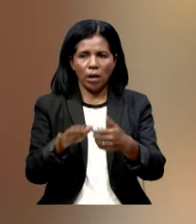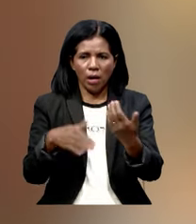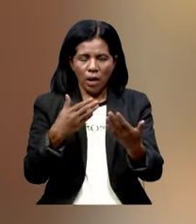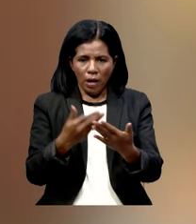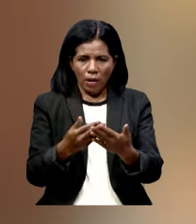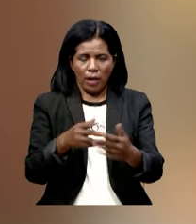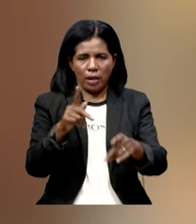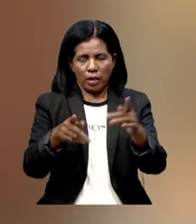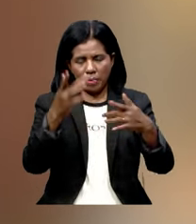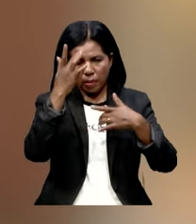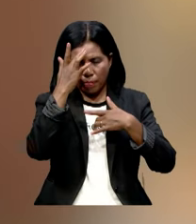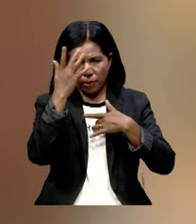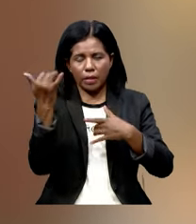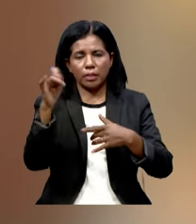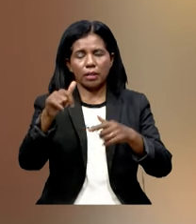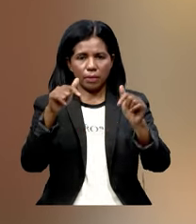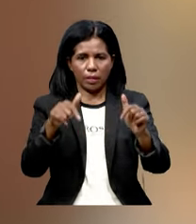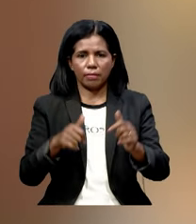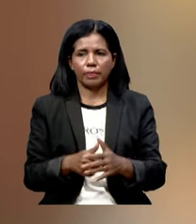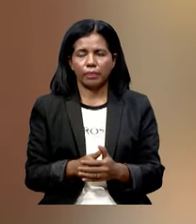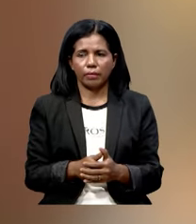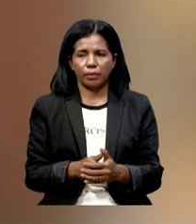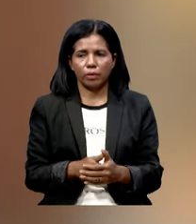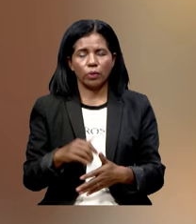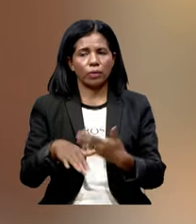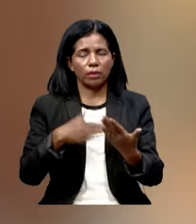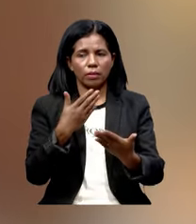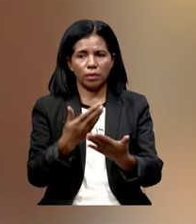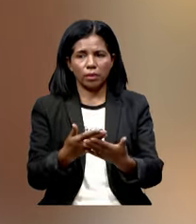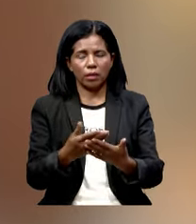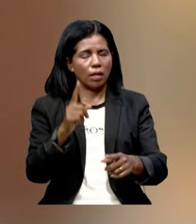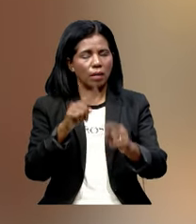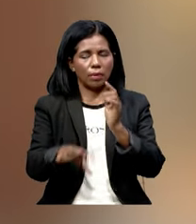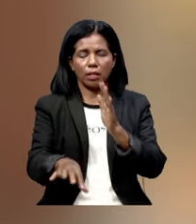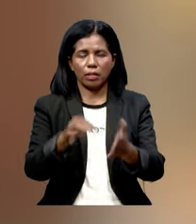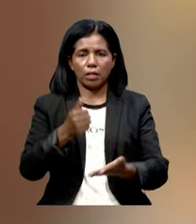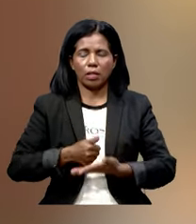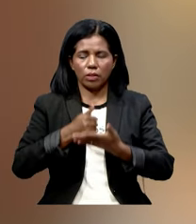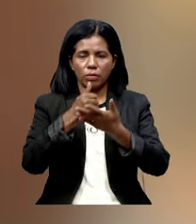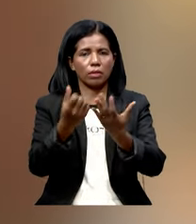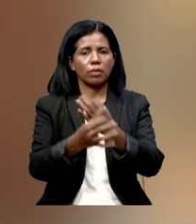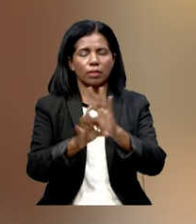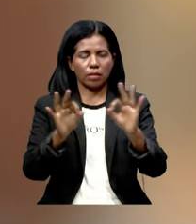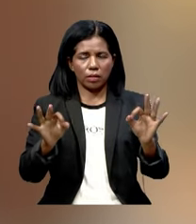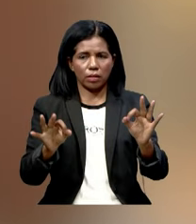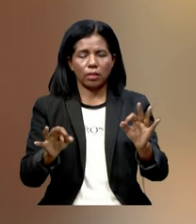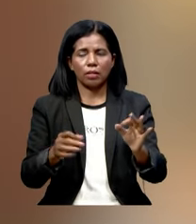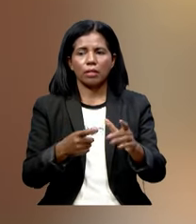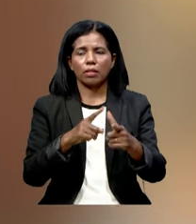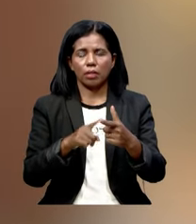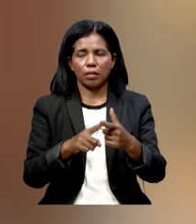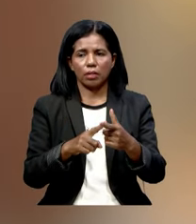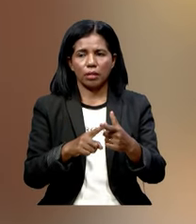paciente sirek nebe makiene balu label hetan tratamento to fin ane sam balu fin